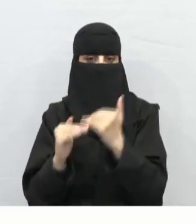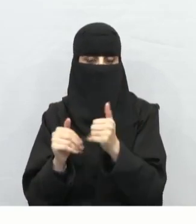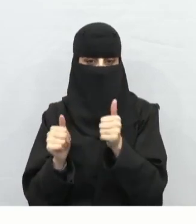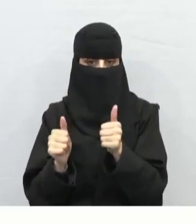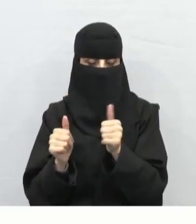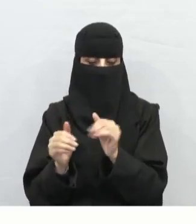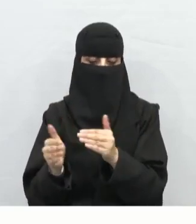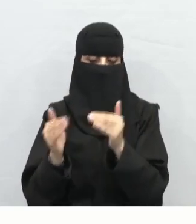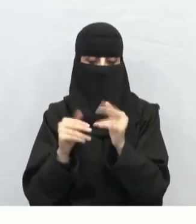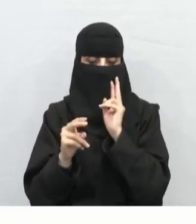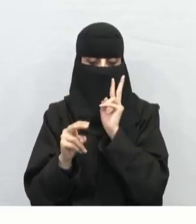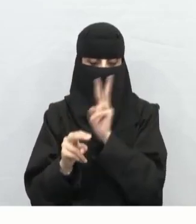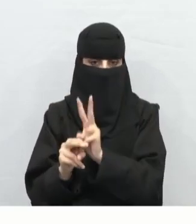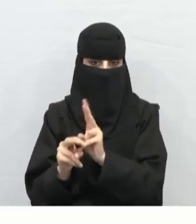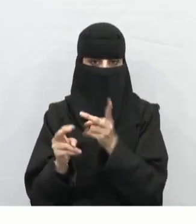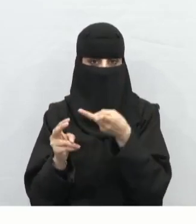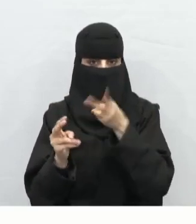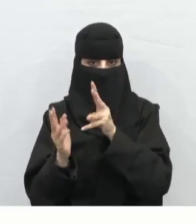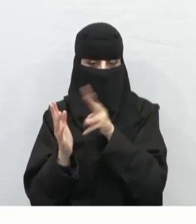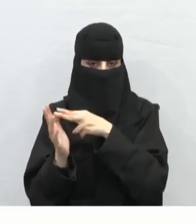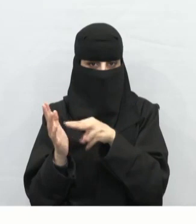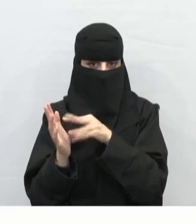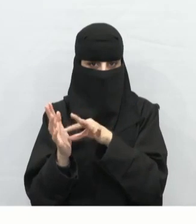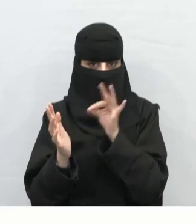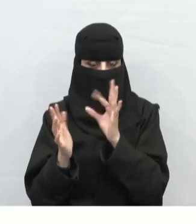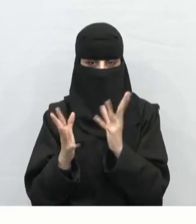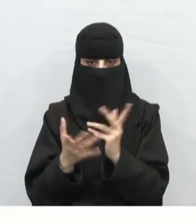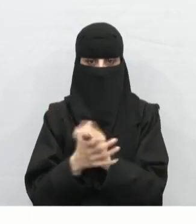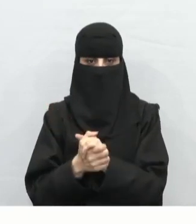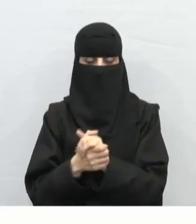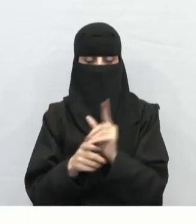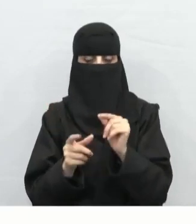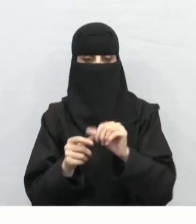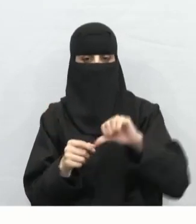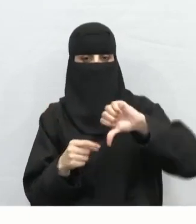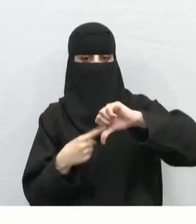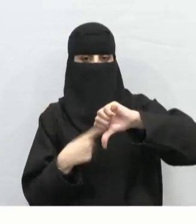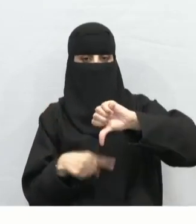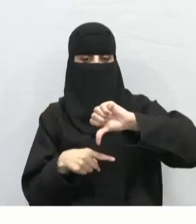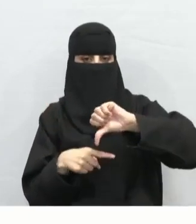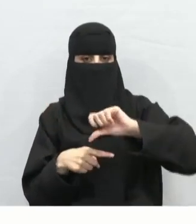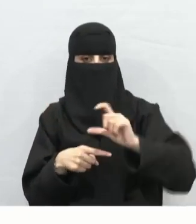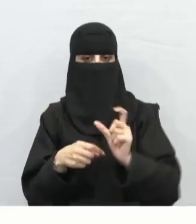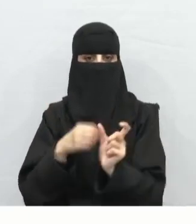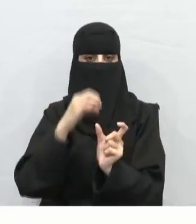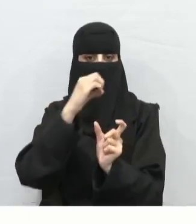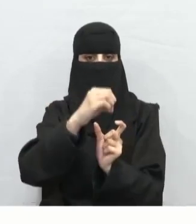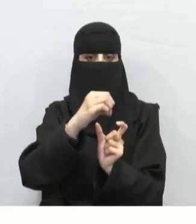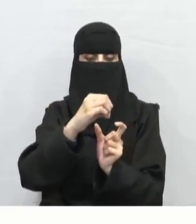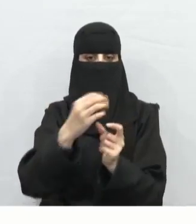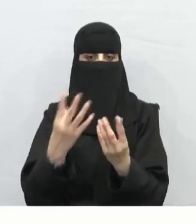اين الحرف الساكن النون احسنتم لا نستطيع ان ننطق هذا الحرف